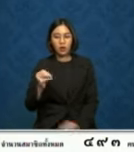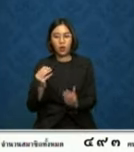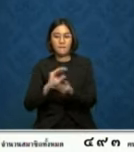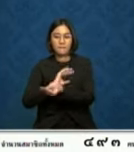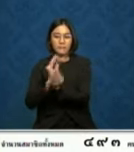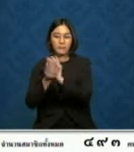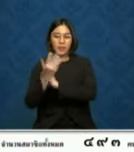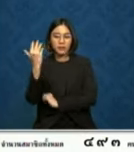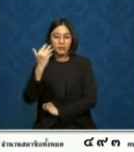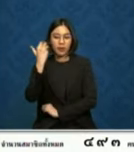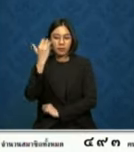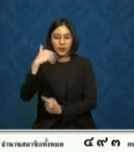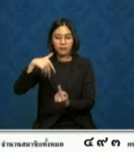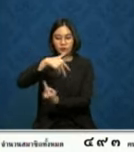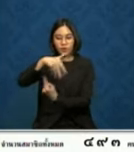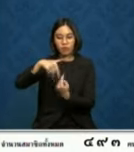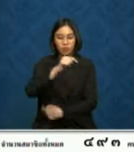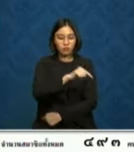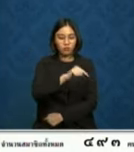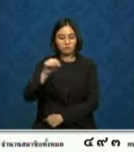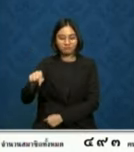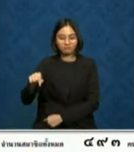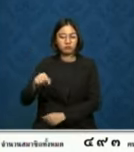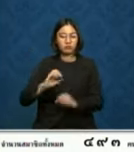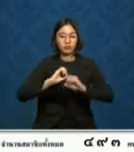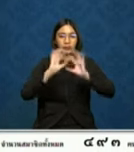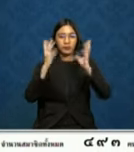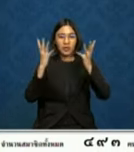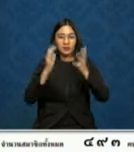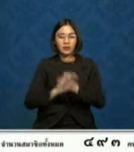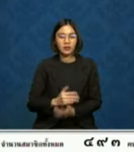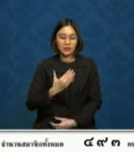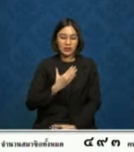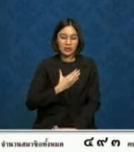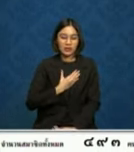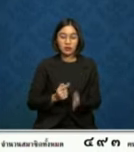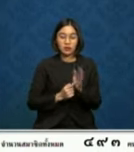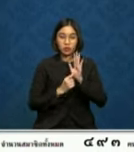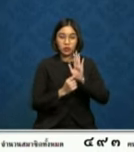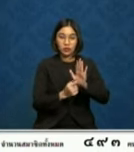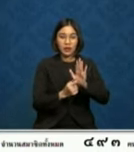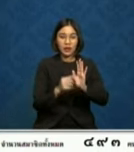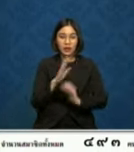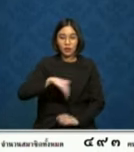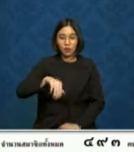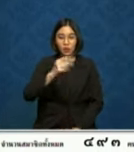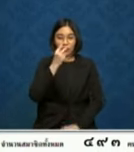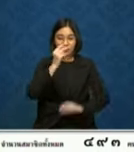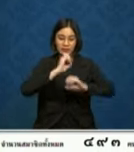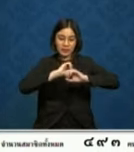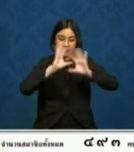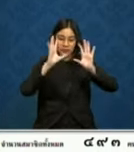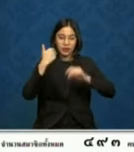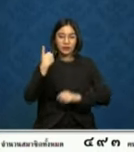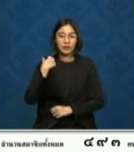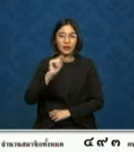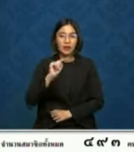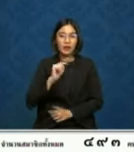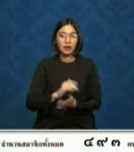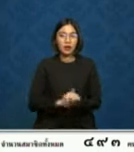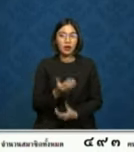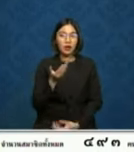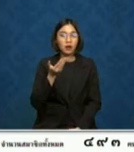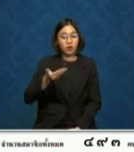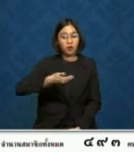สภาพภูมิอากาศและสิ่งแวดล้อมค่ะท่านประธานที่ดิฉันจะยกตัวอย่างมาให้เห็นชัดๆนะคะก็คือเนี่ยค่ะที่